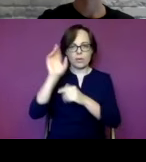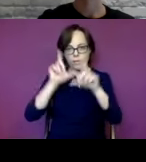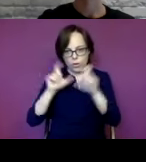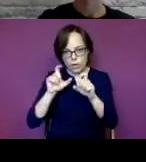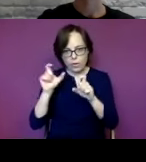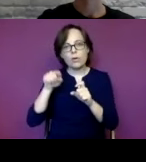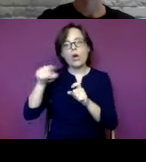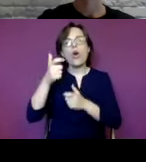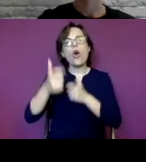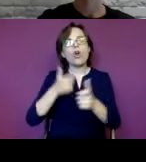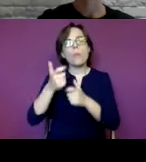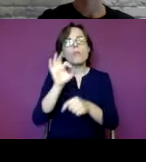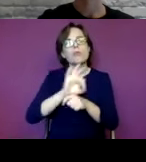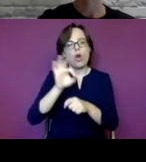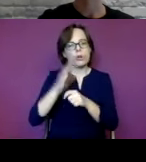w latach